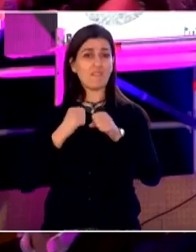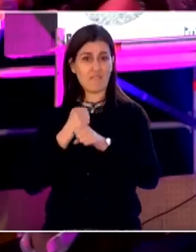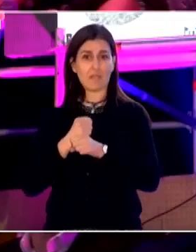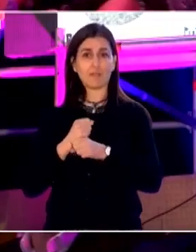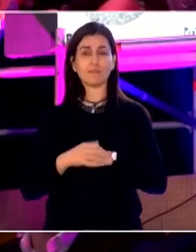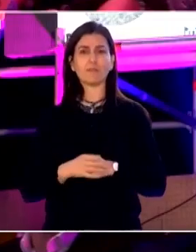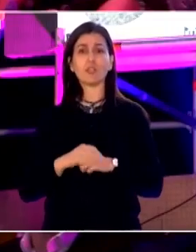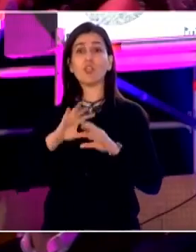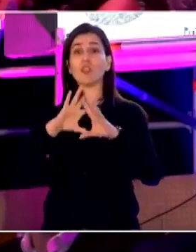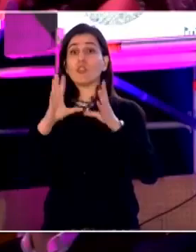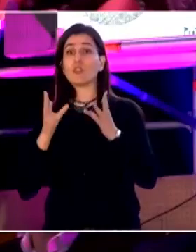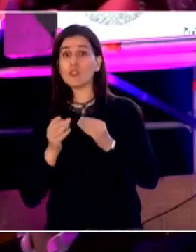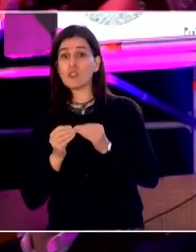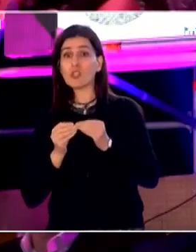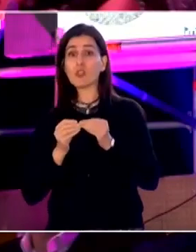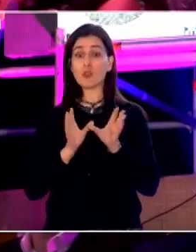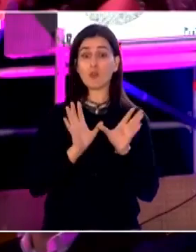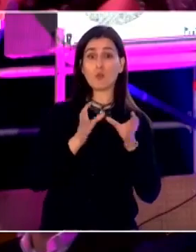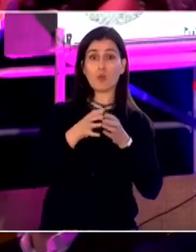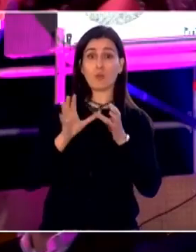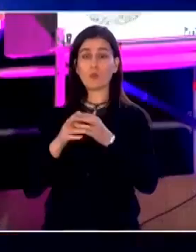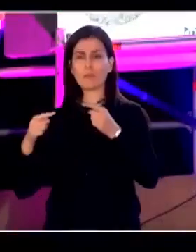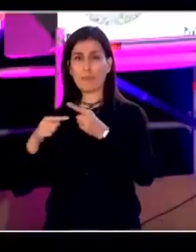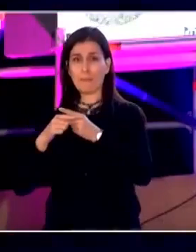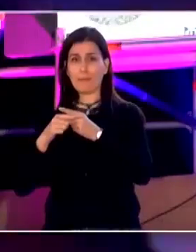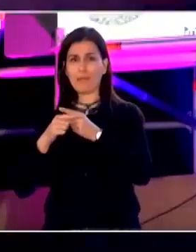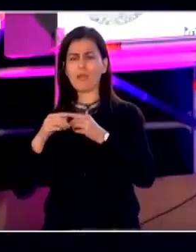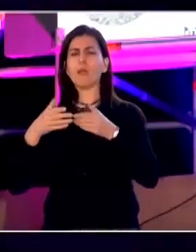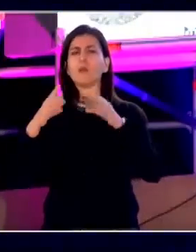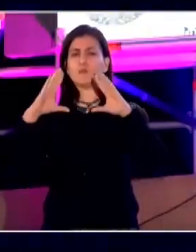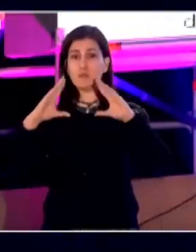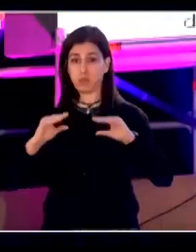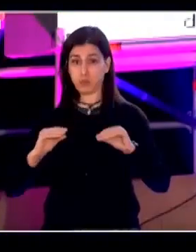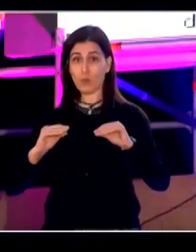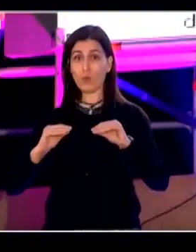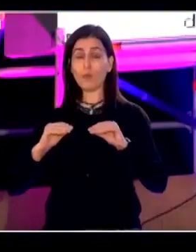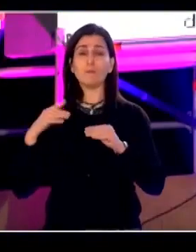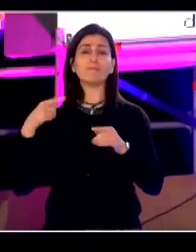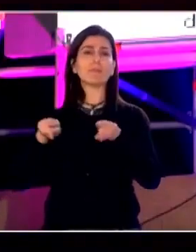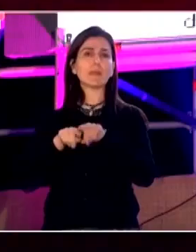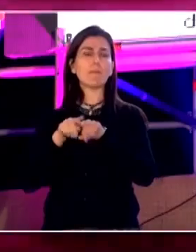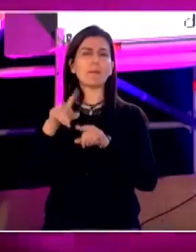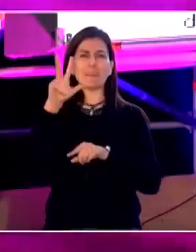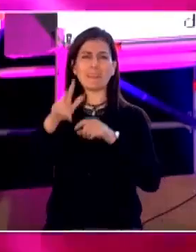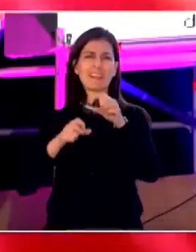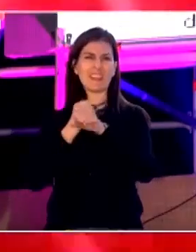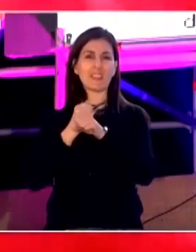treguesit e kriminalitetit janë në minimumet historike të regjistruara në vend prej 3